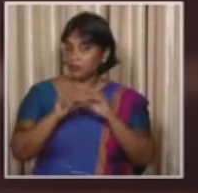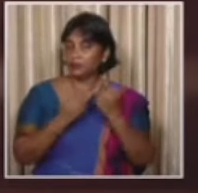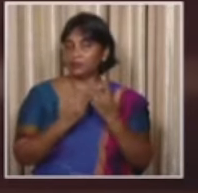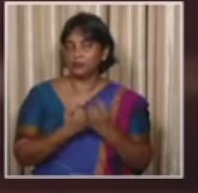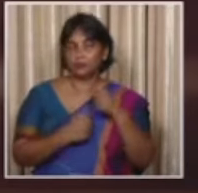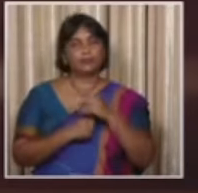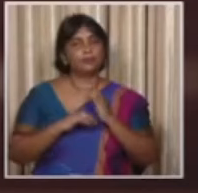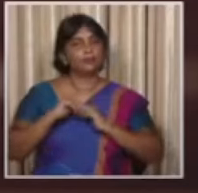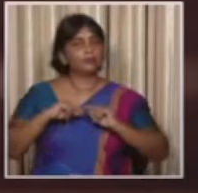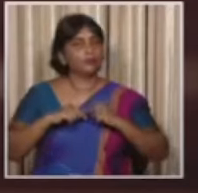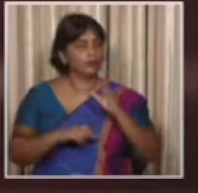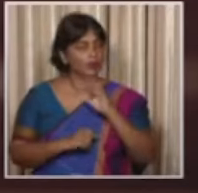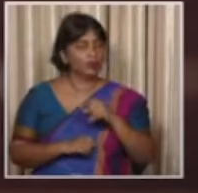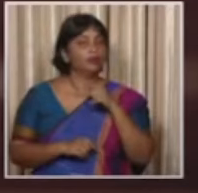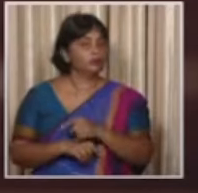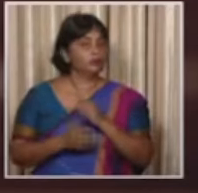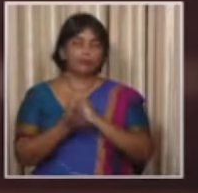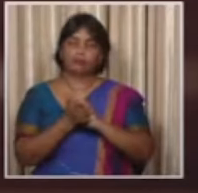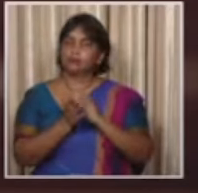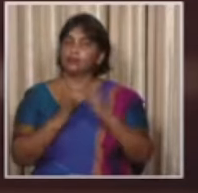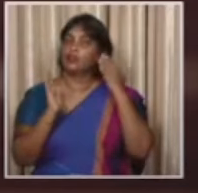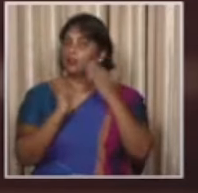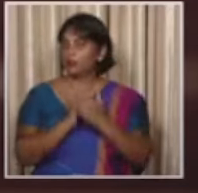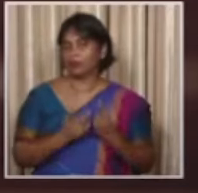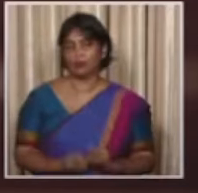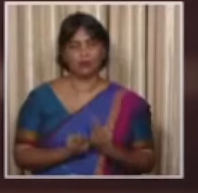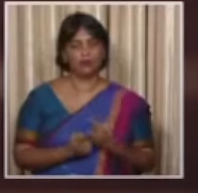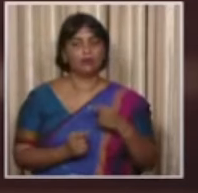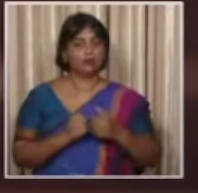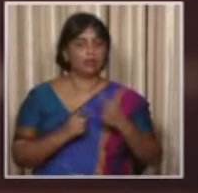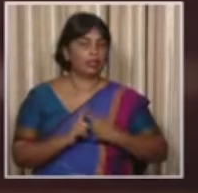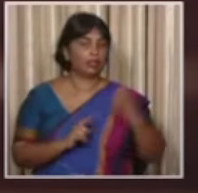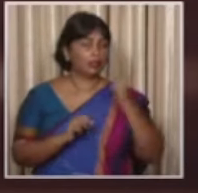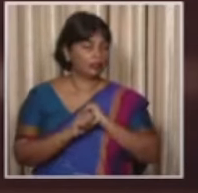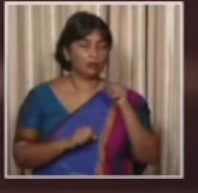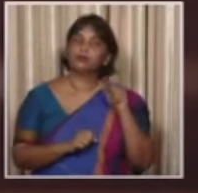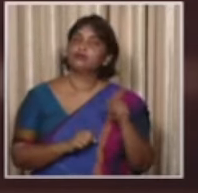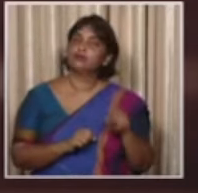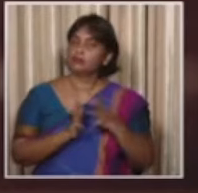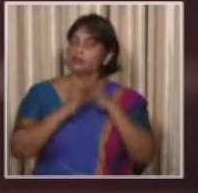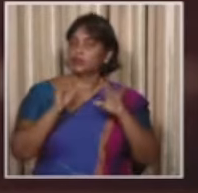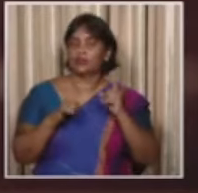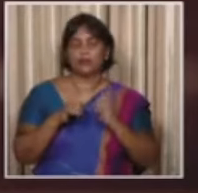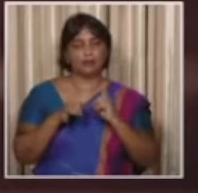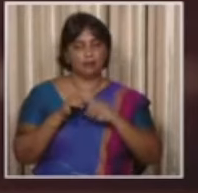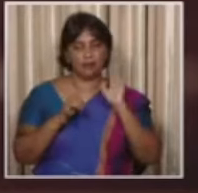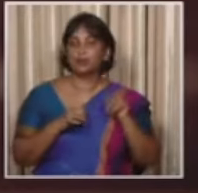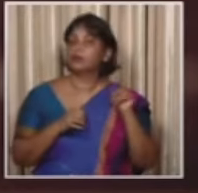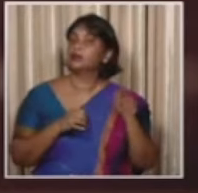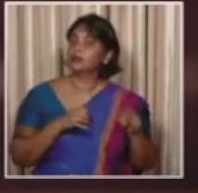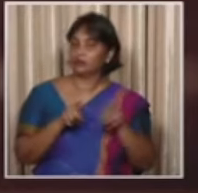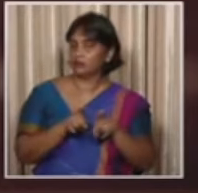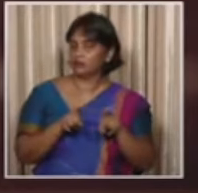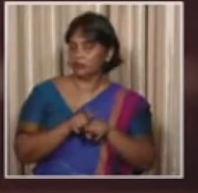ලබාගෙන ක්‍රියාත්මක වීමේදී ඒවට කරන සැලකිල්ලේ අඩුපාඩුකමක් මේවා වැඩි දියුණු නොකර ගත්තොත් අපි විශාල ප්‍රශ්නයකට මැදි වෙනවා. ඒත්